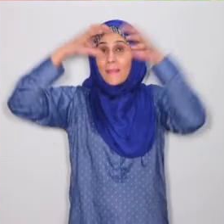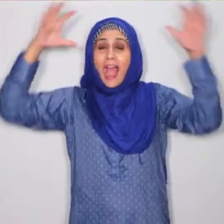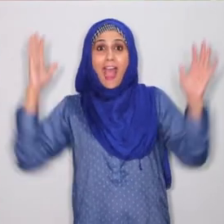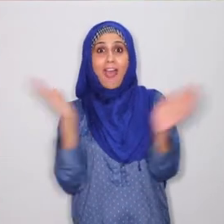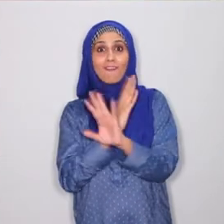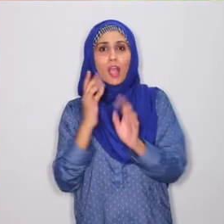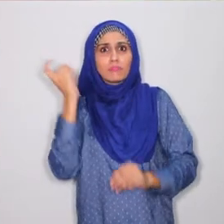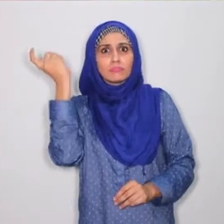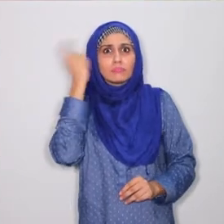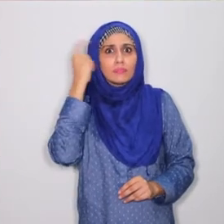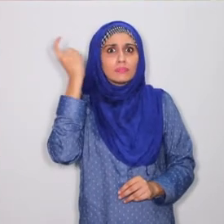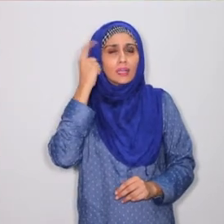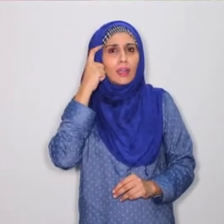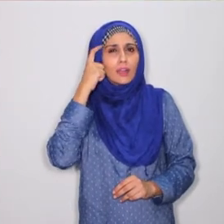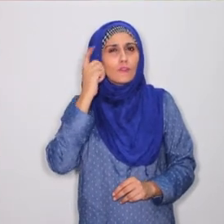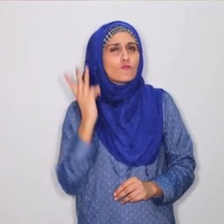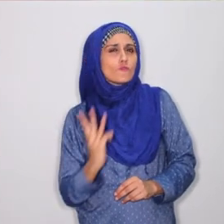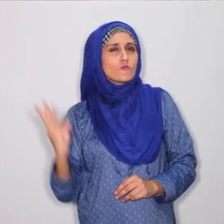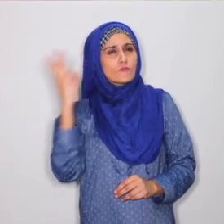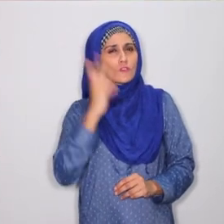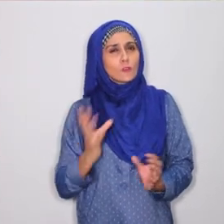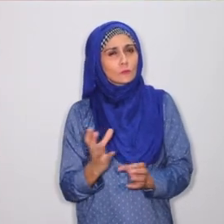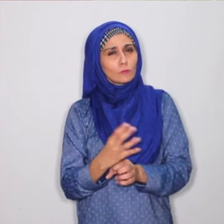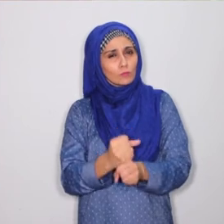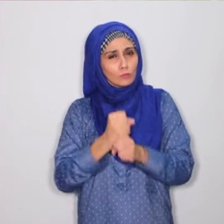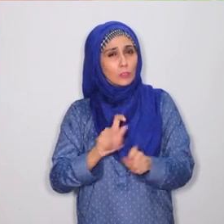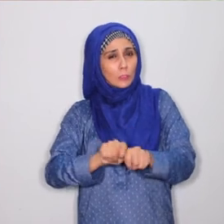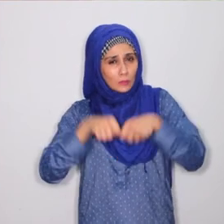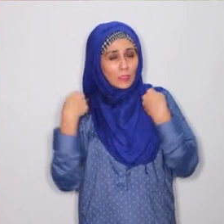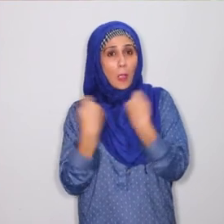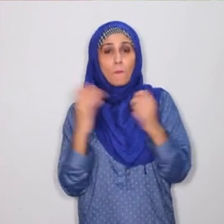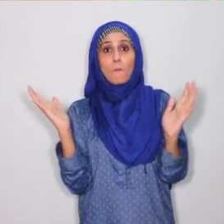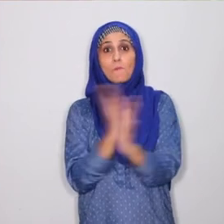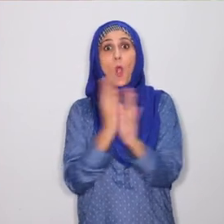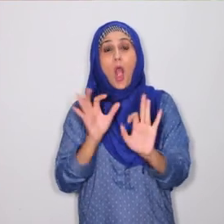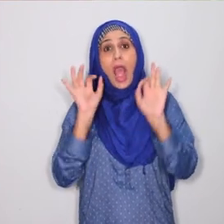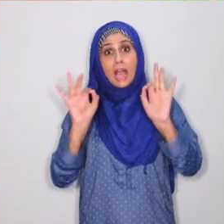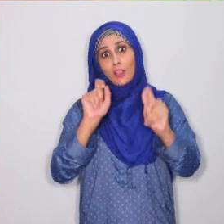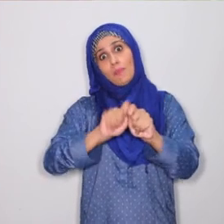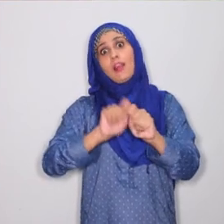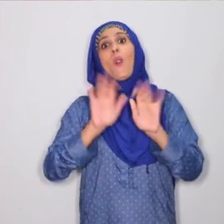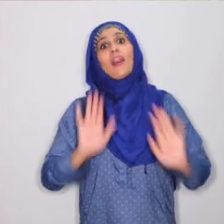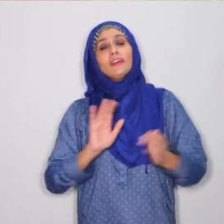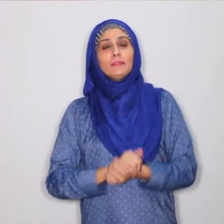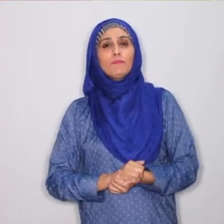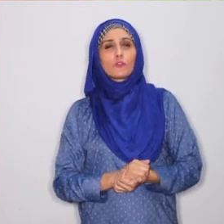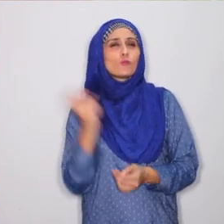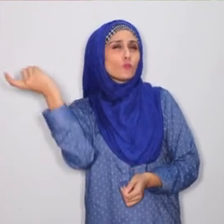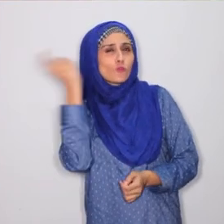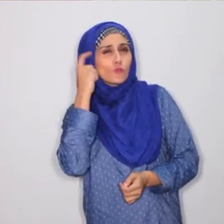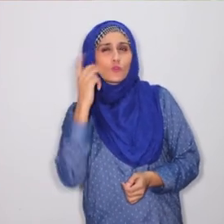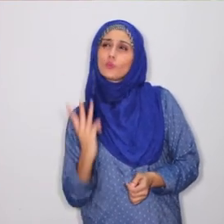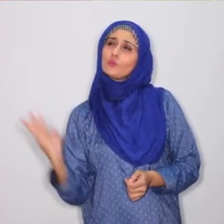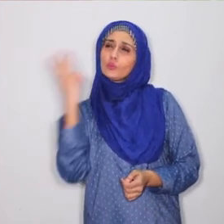तीनों मिलकर मौसम को खुशगवार बना सकते हैं यह सोचकर स्पिनरों ने फौरन